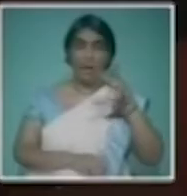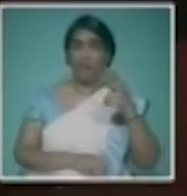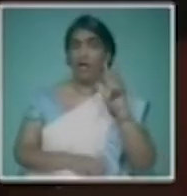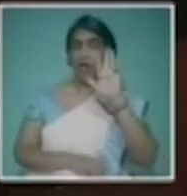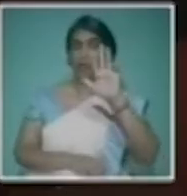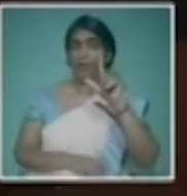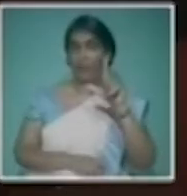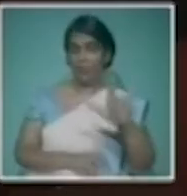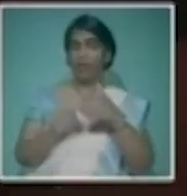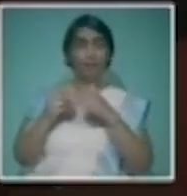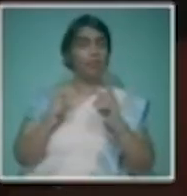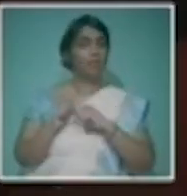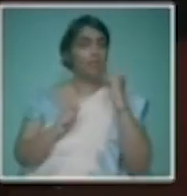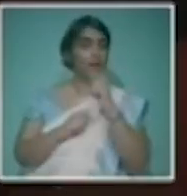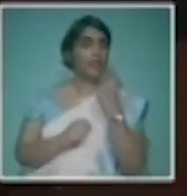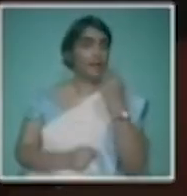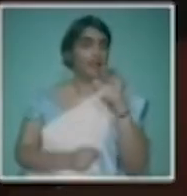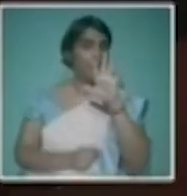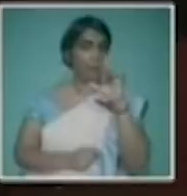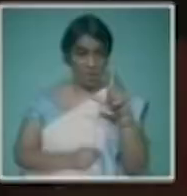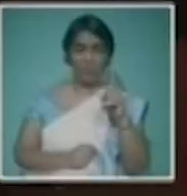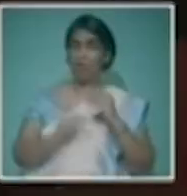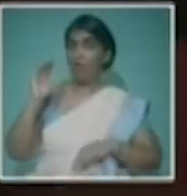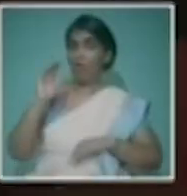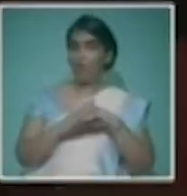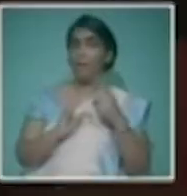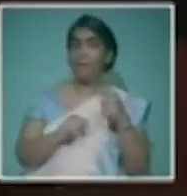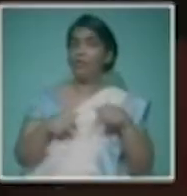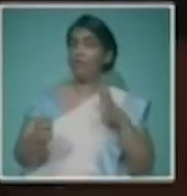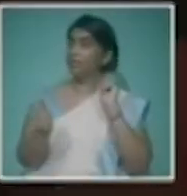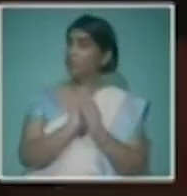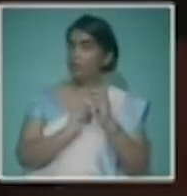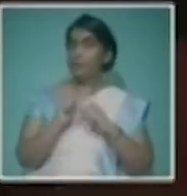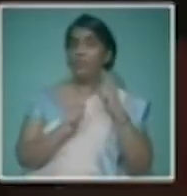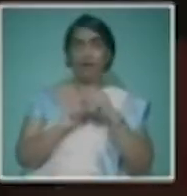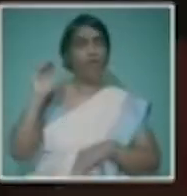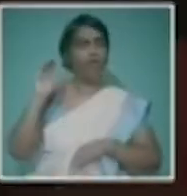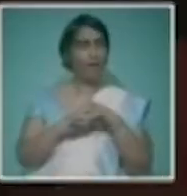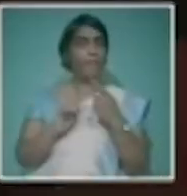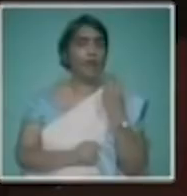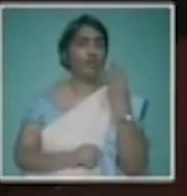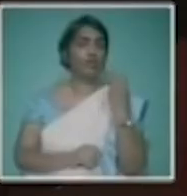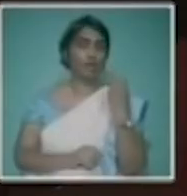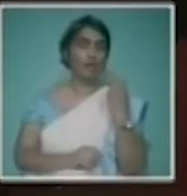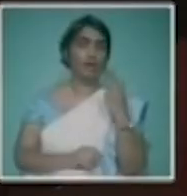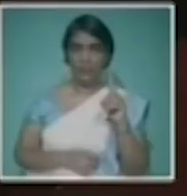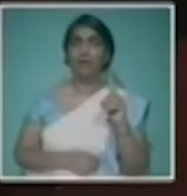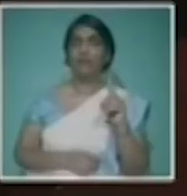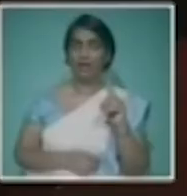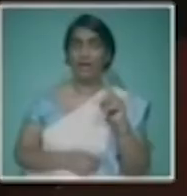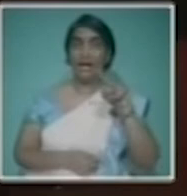5897ක් මෙතෙක් කල ගෙවුව රුපියල් 1057ක් උපරිම බිල ඒක මේ සංශෝධනයෙන් පස්සේ ගෙවන උපරිම බිල හැටියට රුපියල්